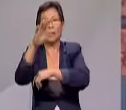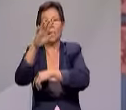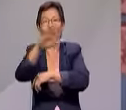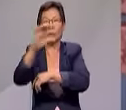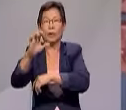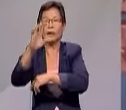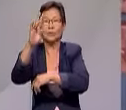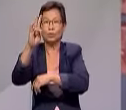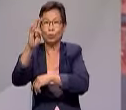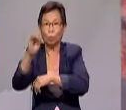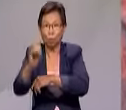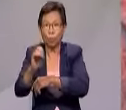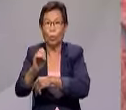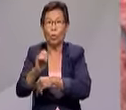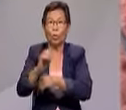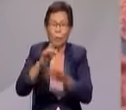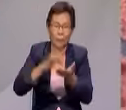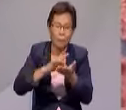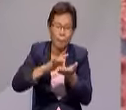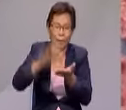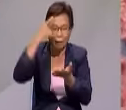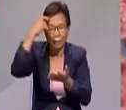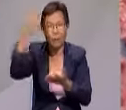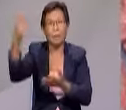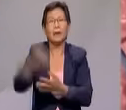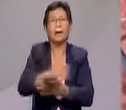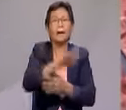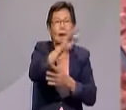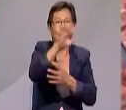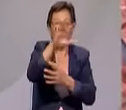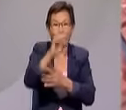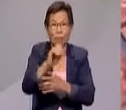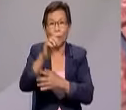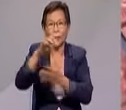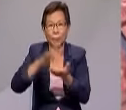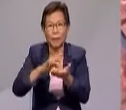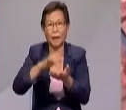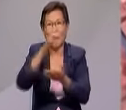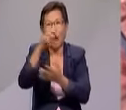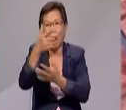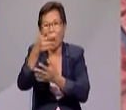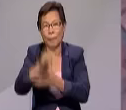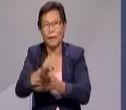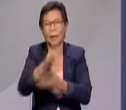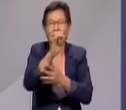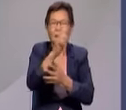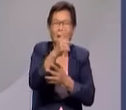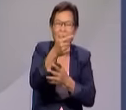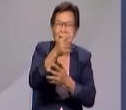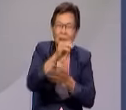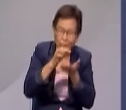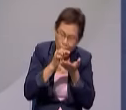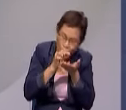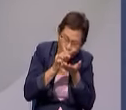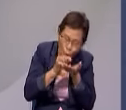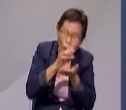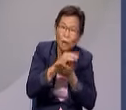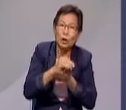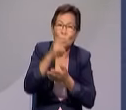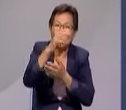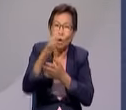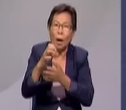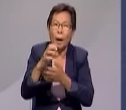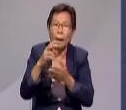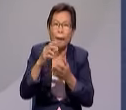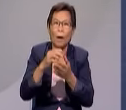5,570 pil ekstasi, 850 pil Aramin 5, ketamin, ganja, kokain dan 200 batang rokok